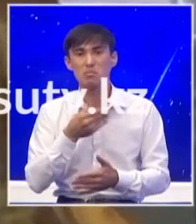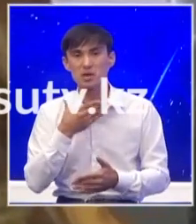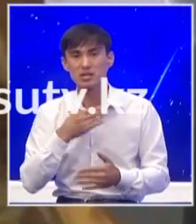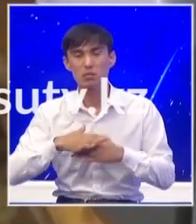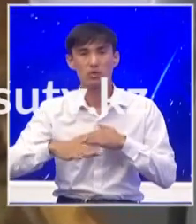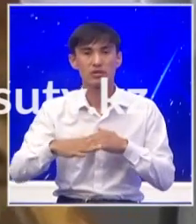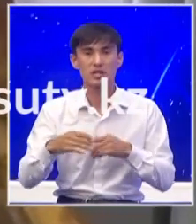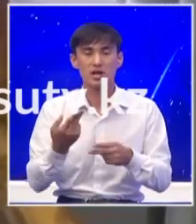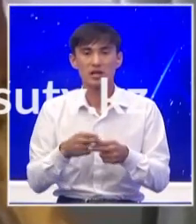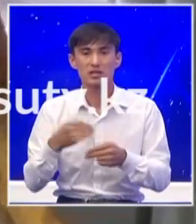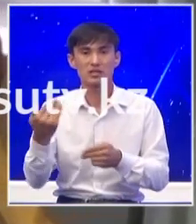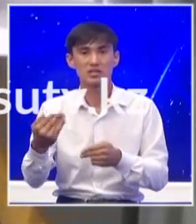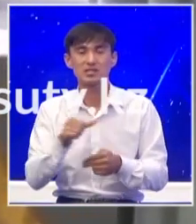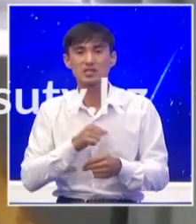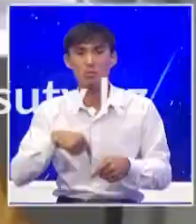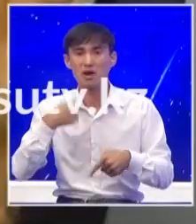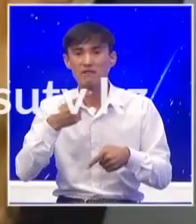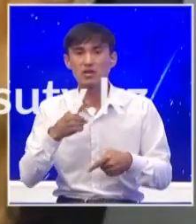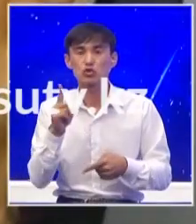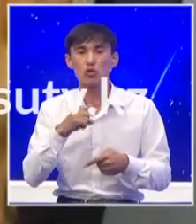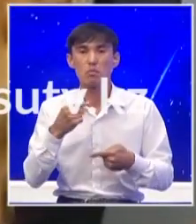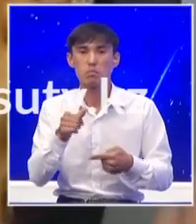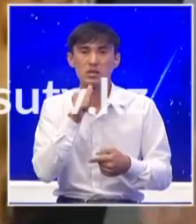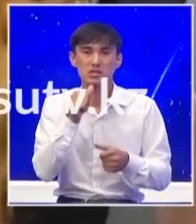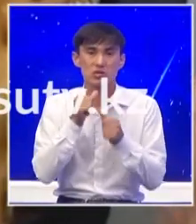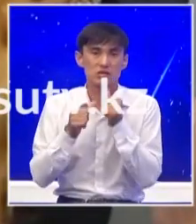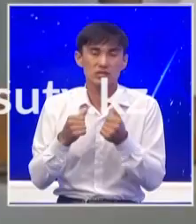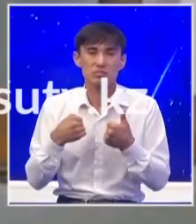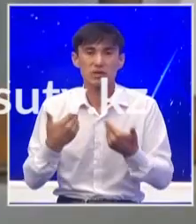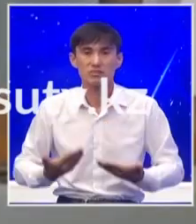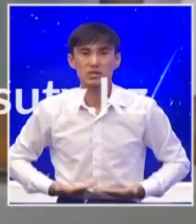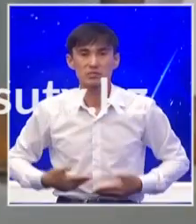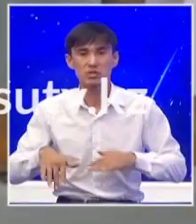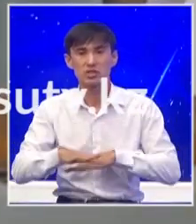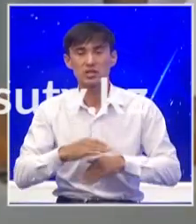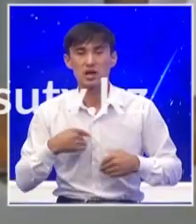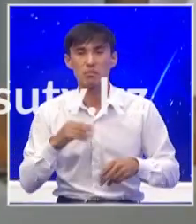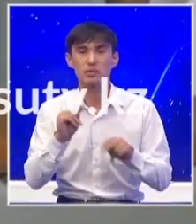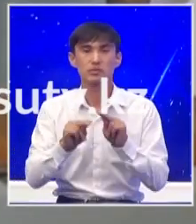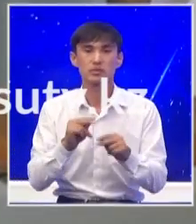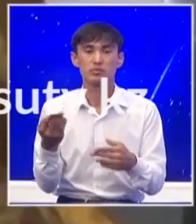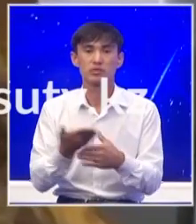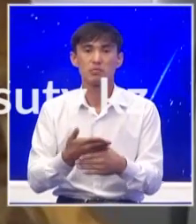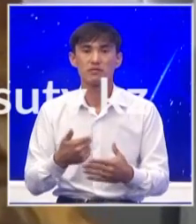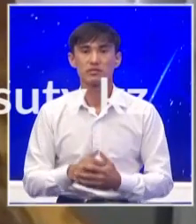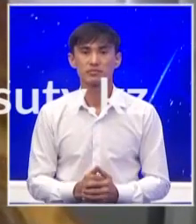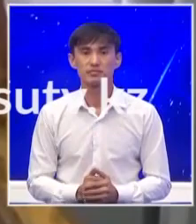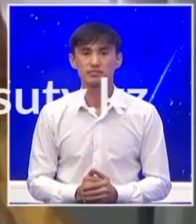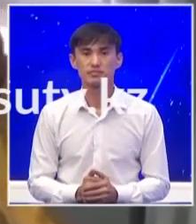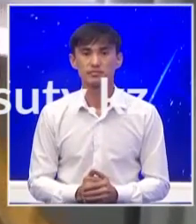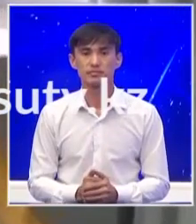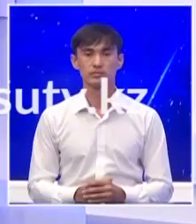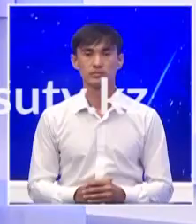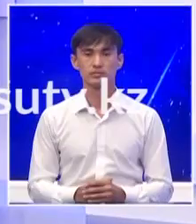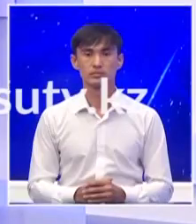сами говорили о том, что пришлось испытать местным жителям. Я лишь передавал им отчетливый набросок, рассказывает скульптор.